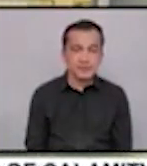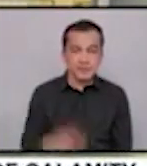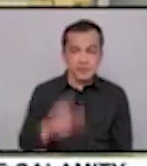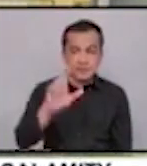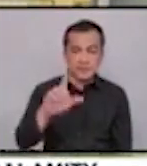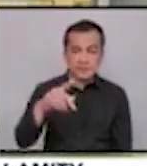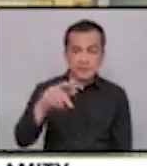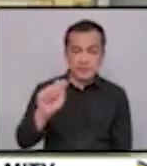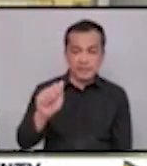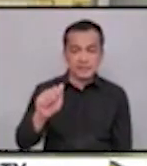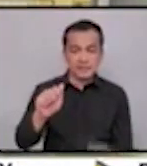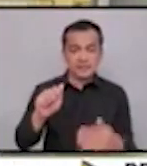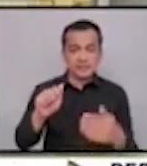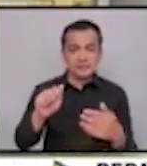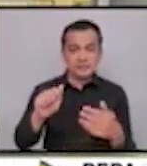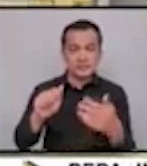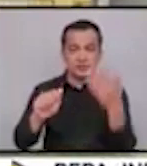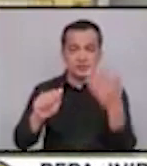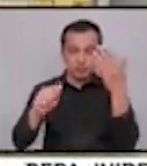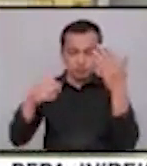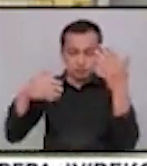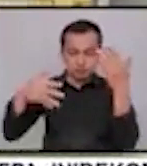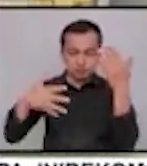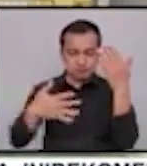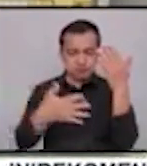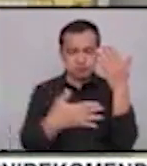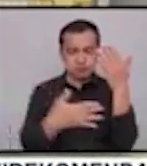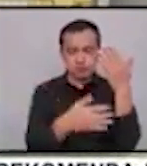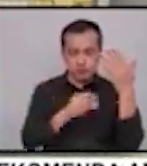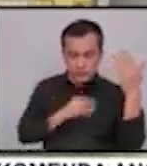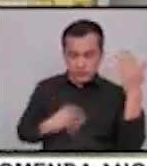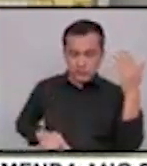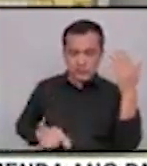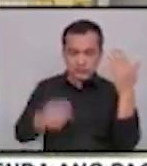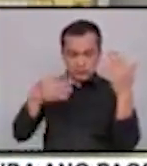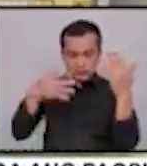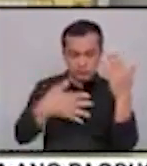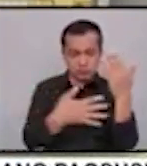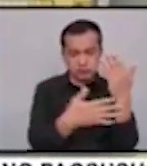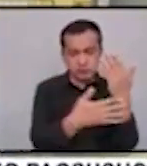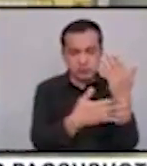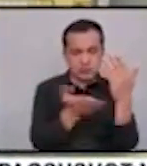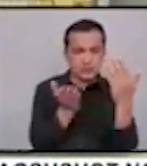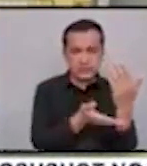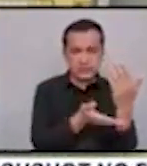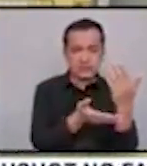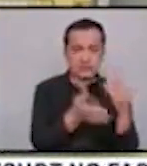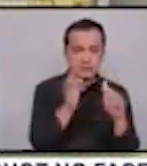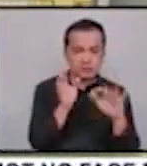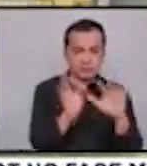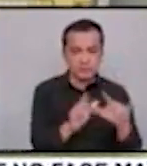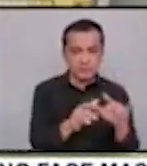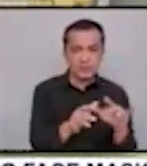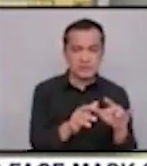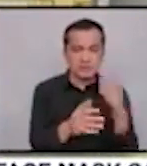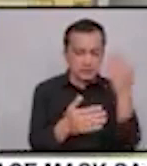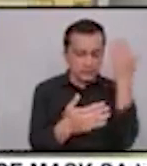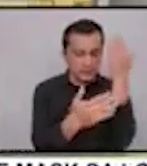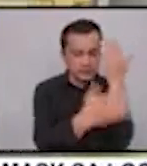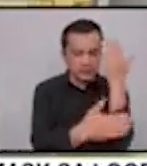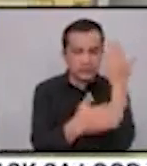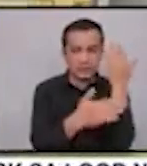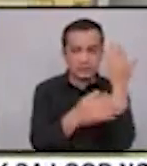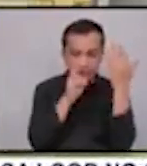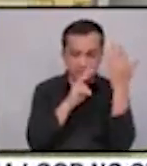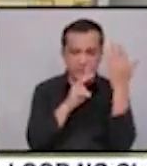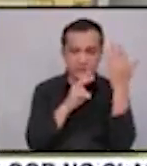bagyong Queenie, ang weather system na nakakaapekto ngayon sa bansa. Magdadala ito ng kaulapan at mga pag-ulan sa Eastern Visayas, Carga at Davao